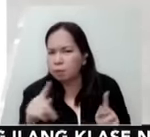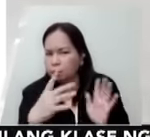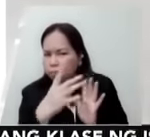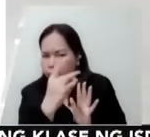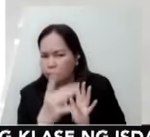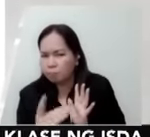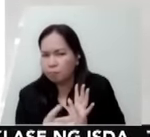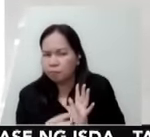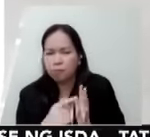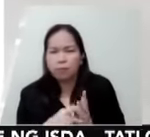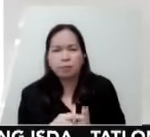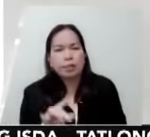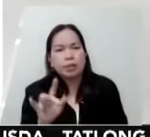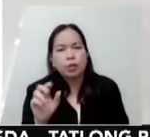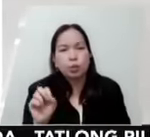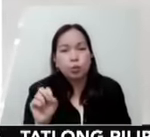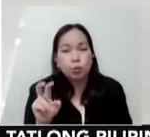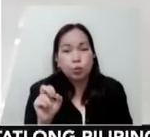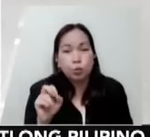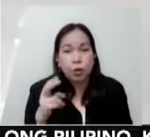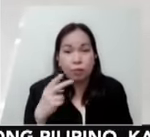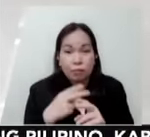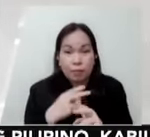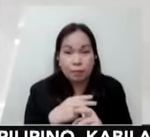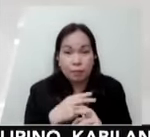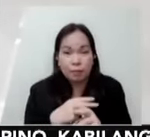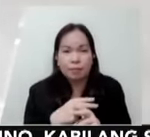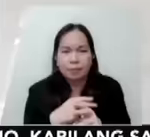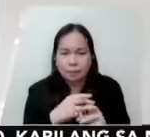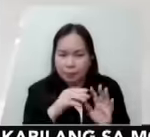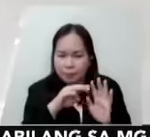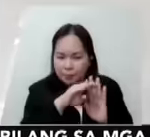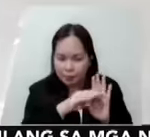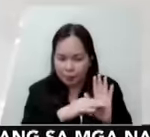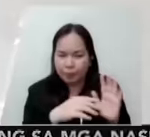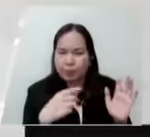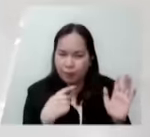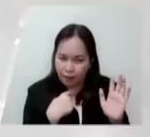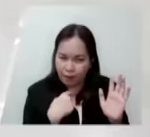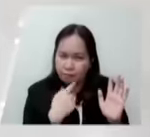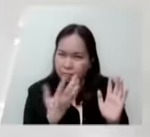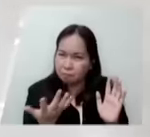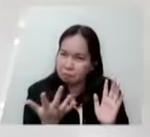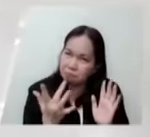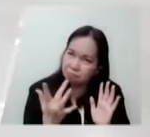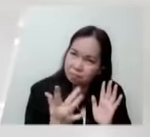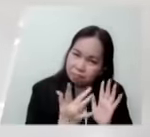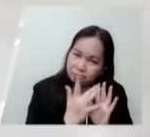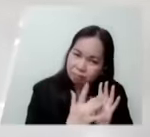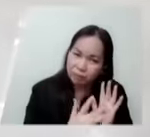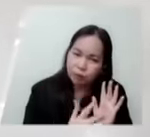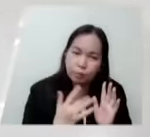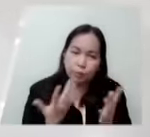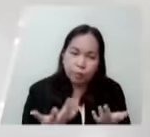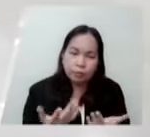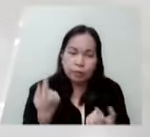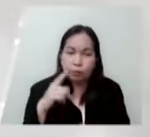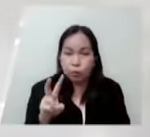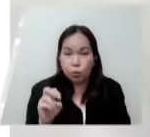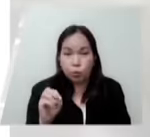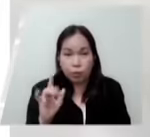hanggang 12 pangalan mula sa inihandang listahan ng mga posibleng tumakbo sa May 2025